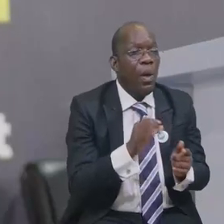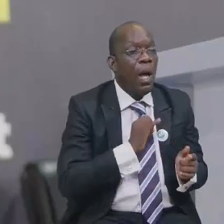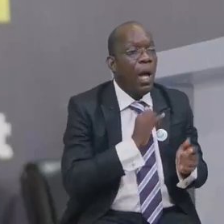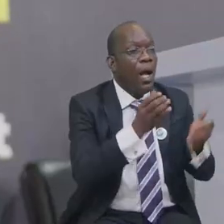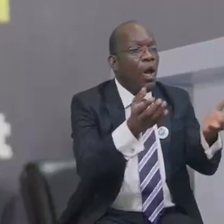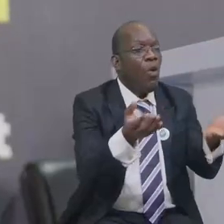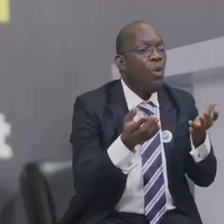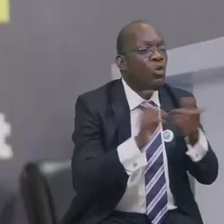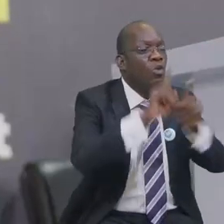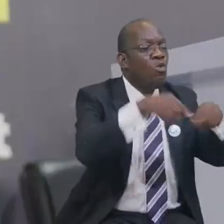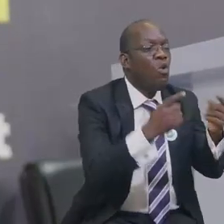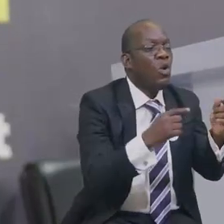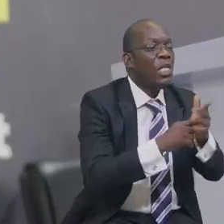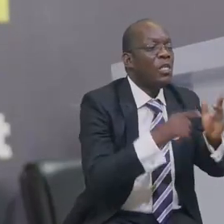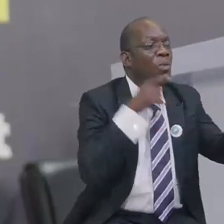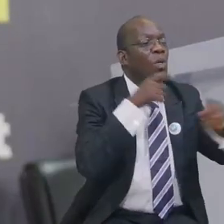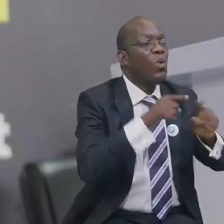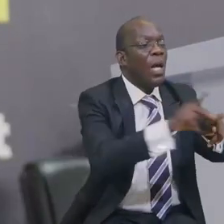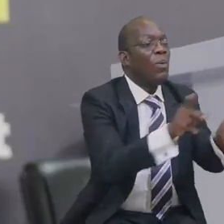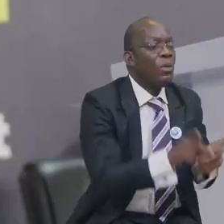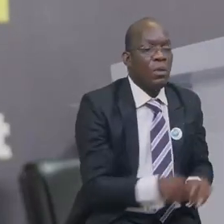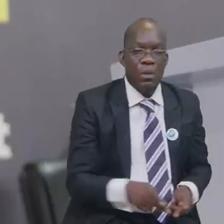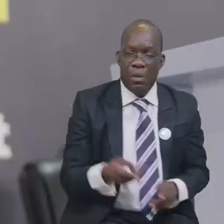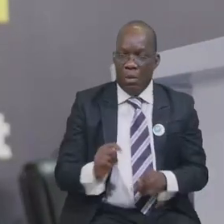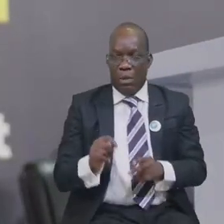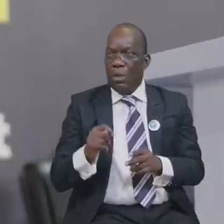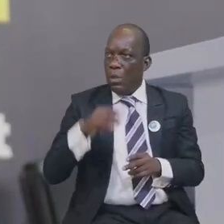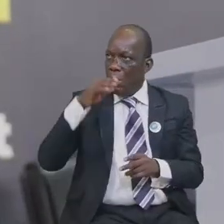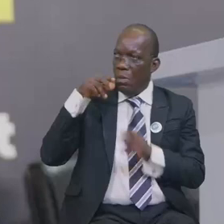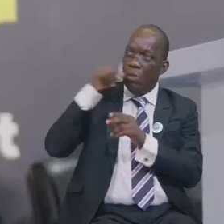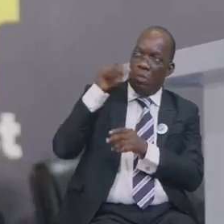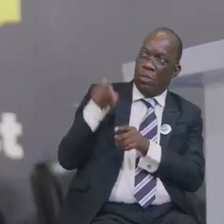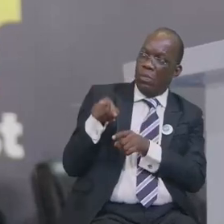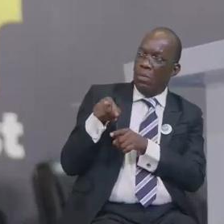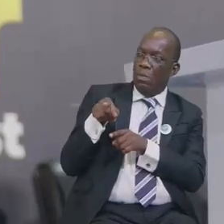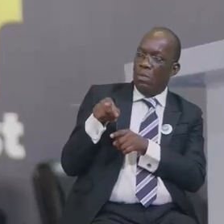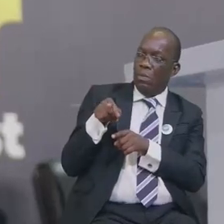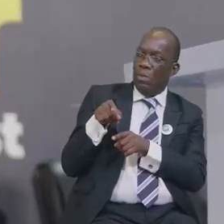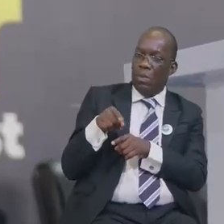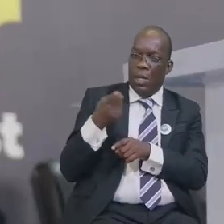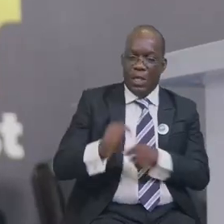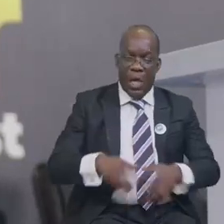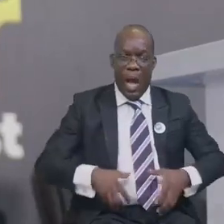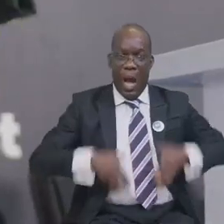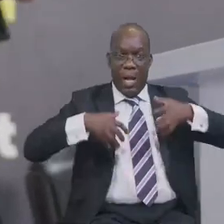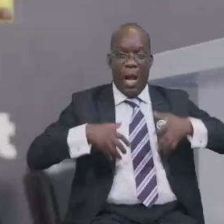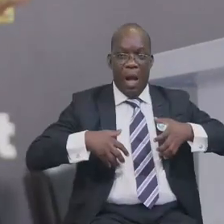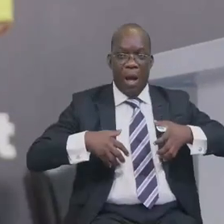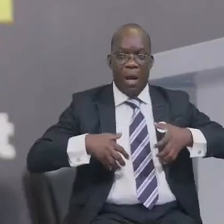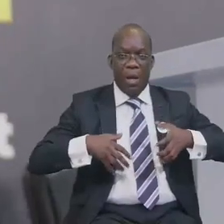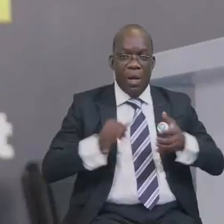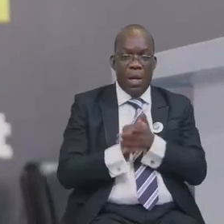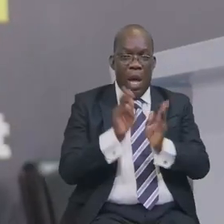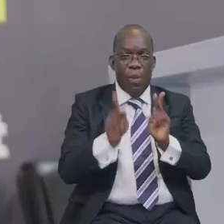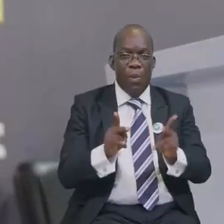je cherche telle rue, est-ce que vous pouvez me montrer la rue? Et le garçon, la fille lève la tête avec fureur.